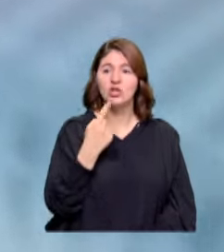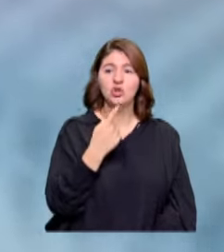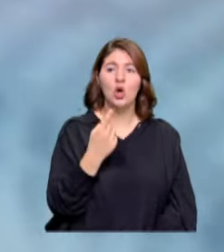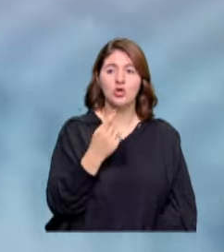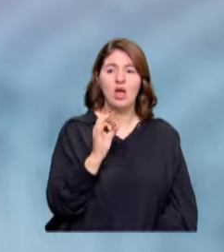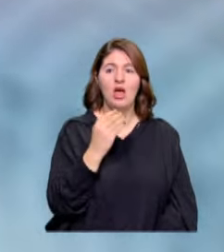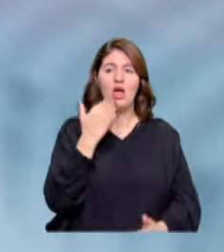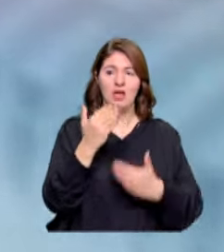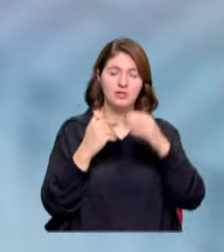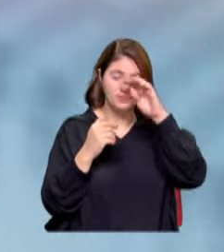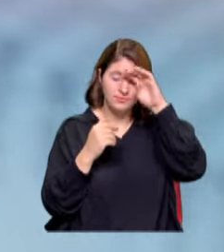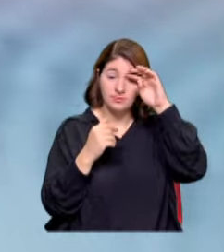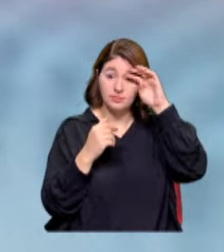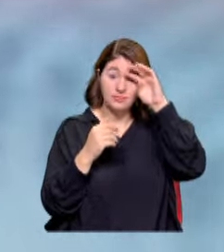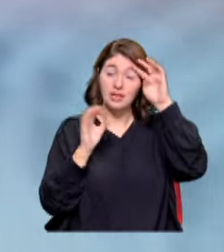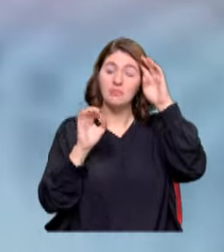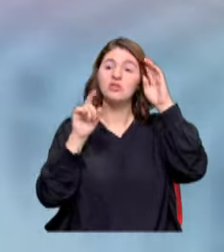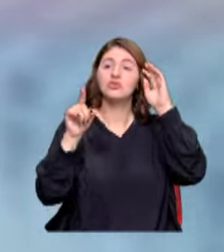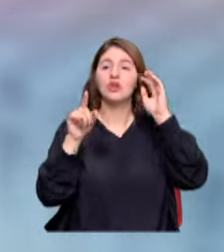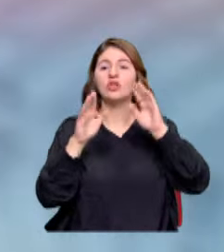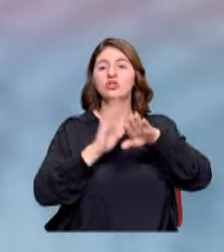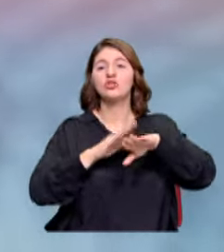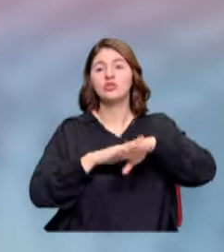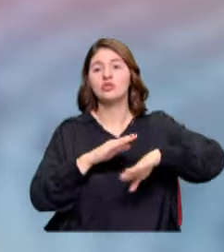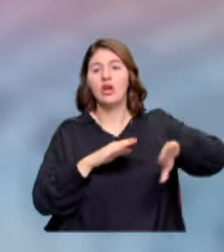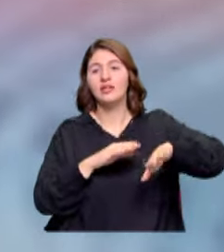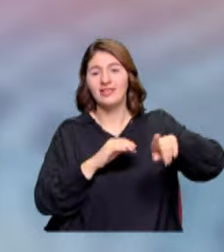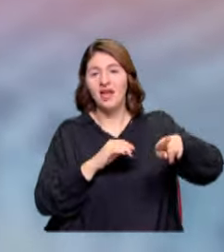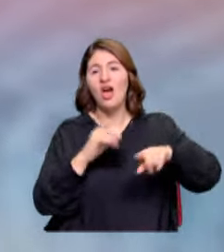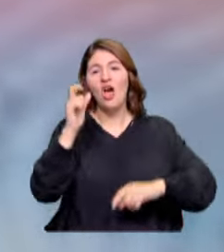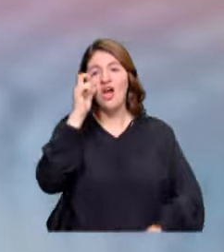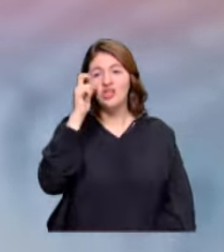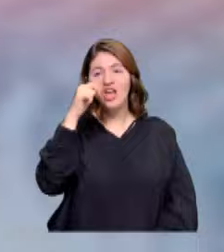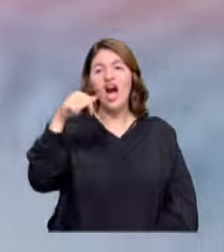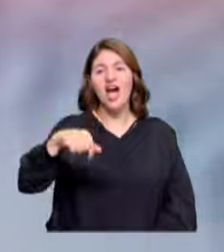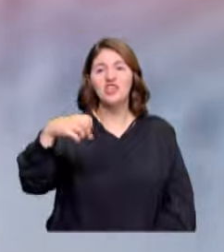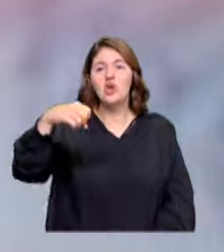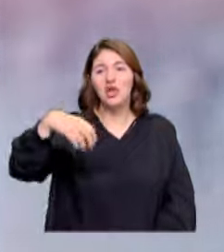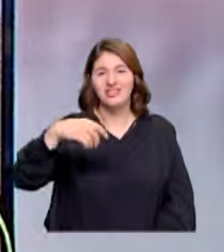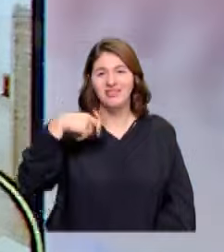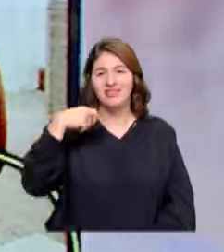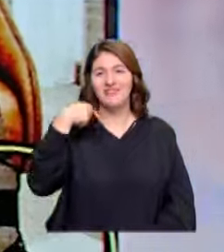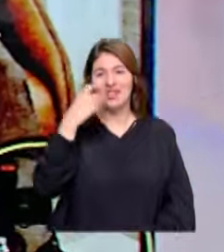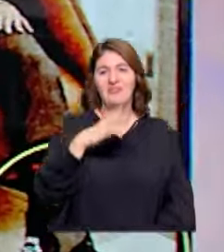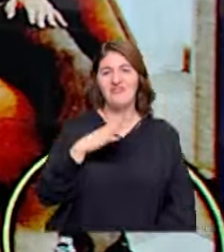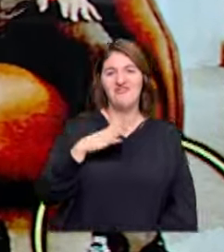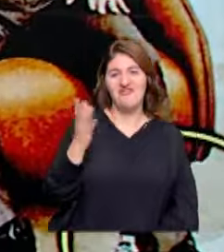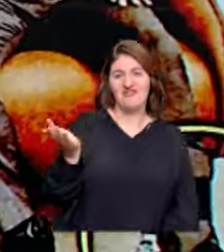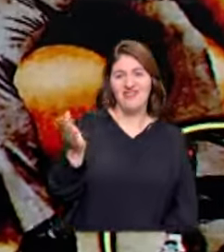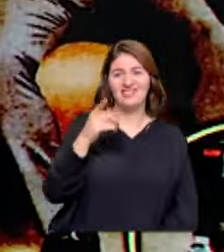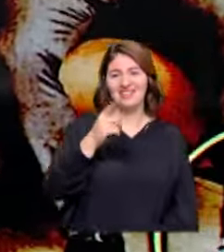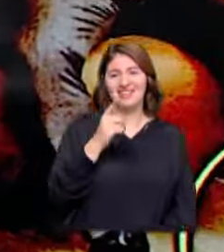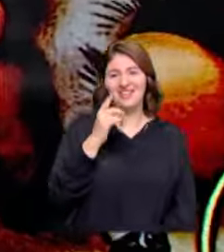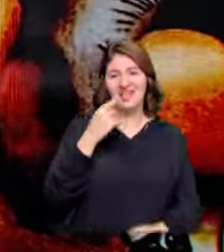sözlerine devam etti. Hemen şu sol tarafta da Özgür Özel'in ayağının röntgen görüntülerini efendim